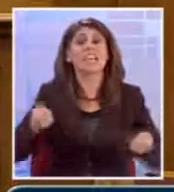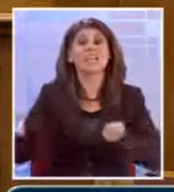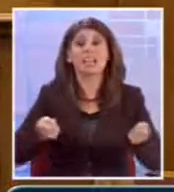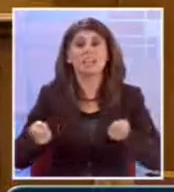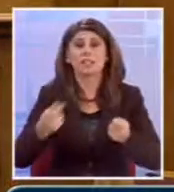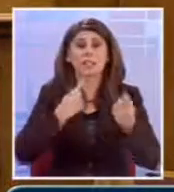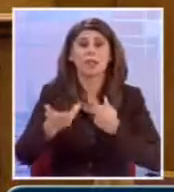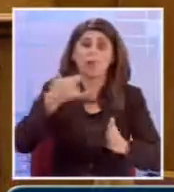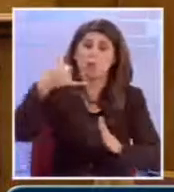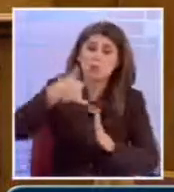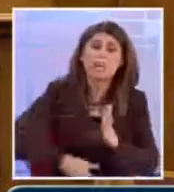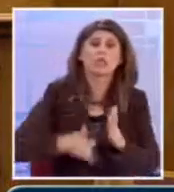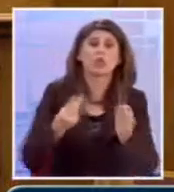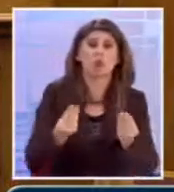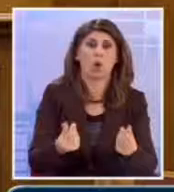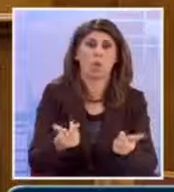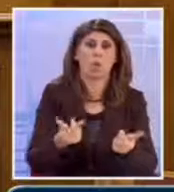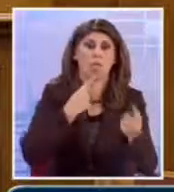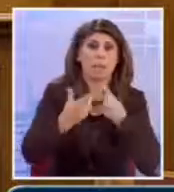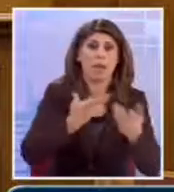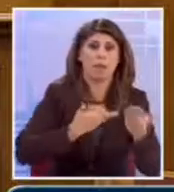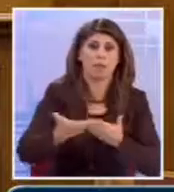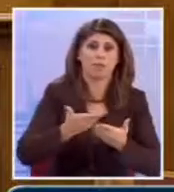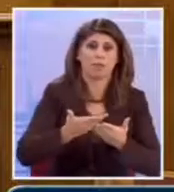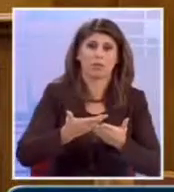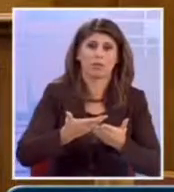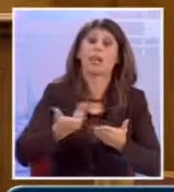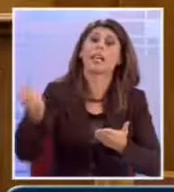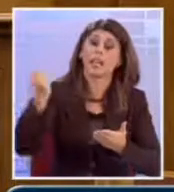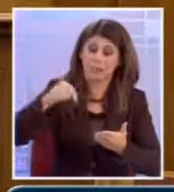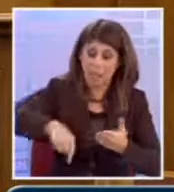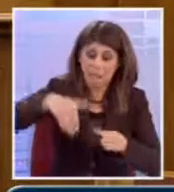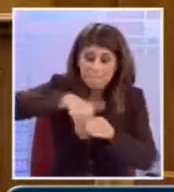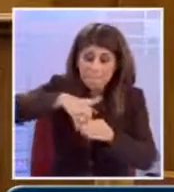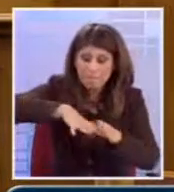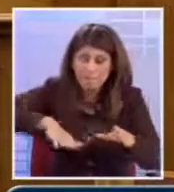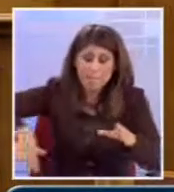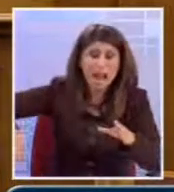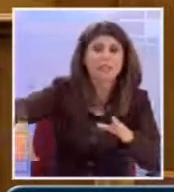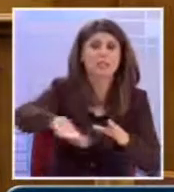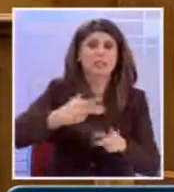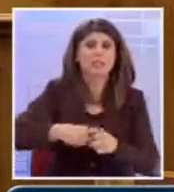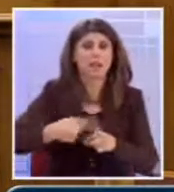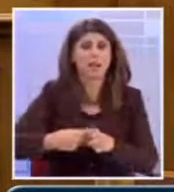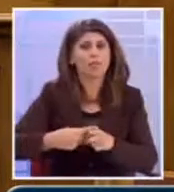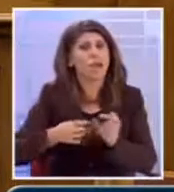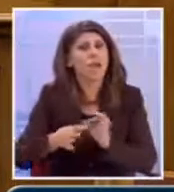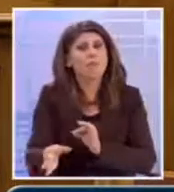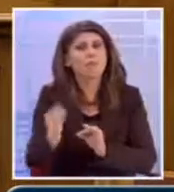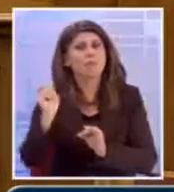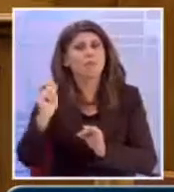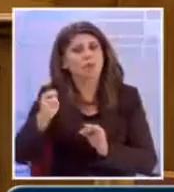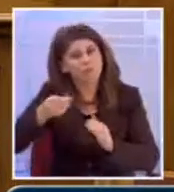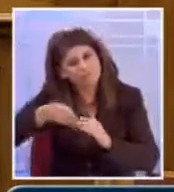τρόπο και θα εφαρμόσει στο εσωτερικό της χώρας μια πολιτική εξόδου από την κρίση που